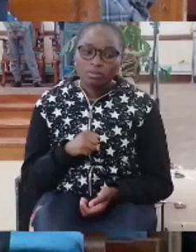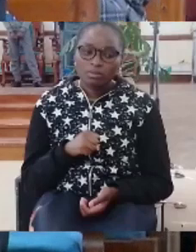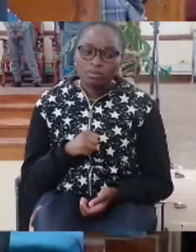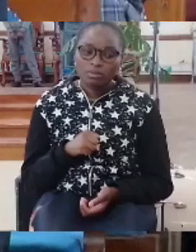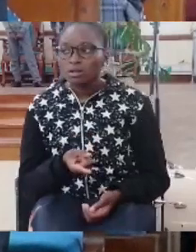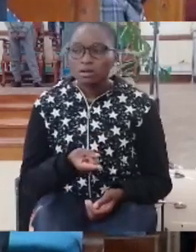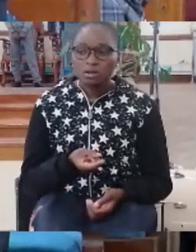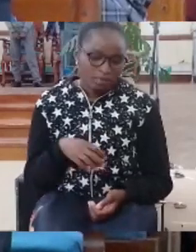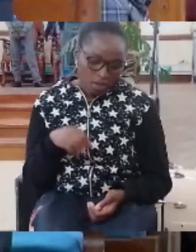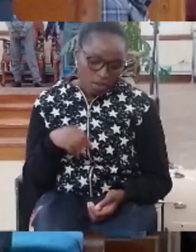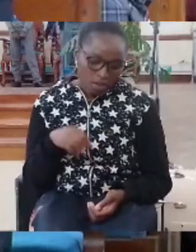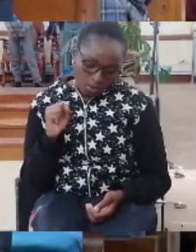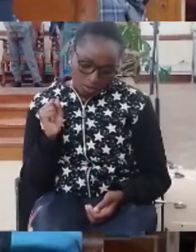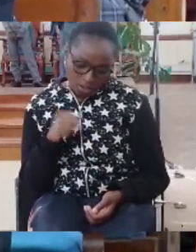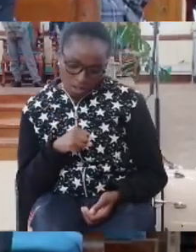nasema